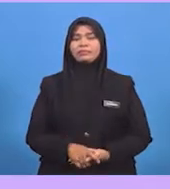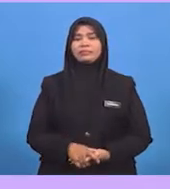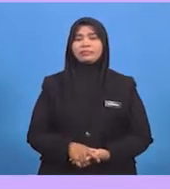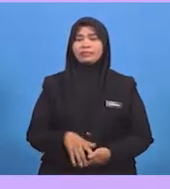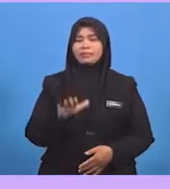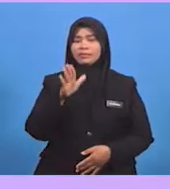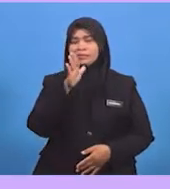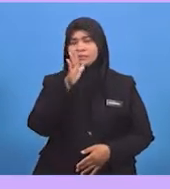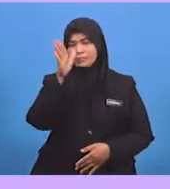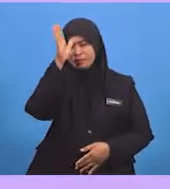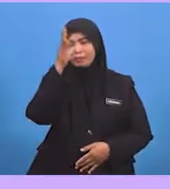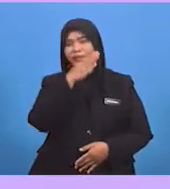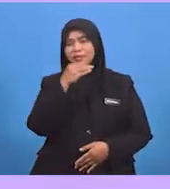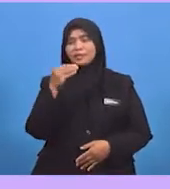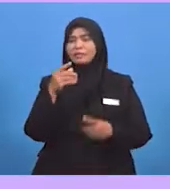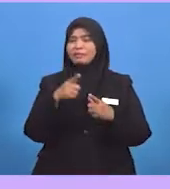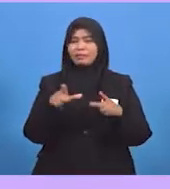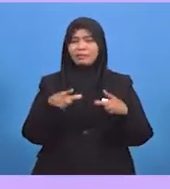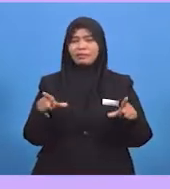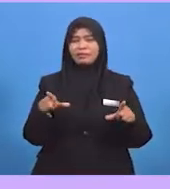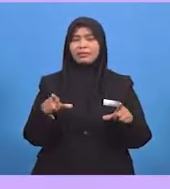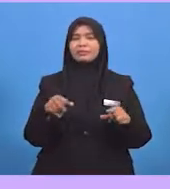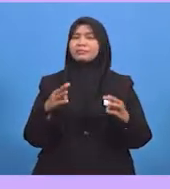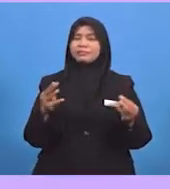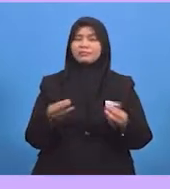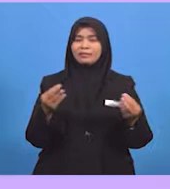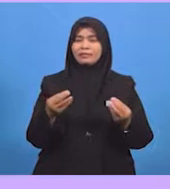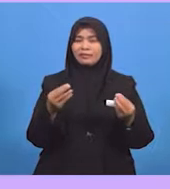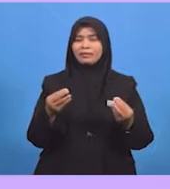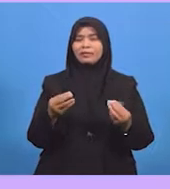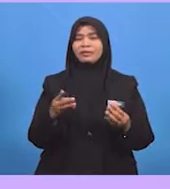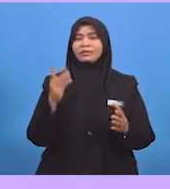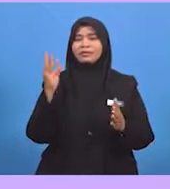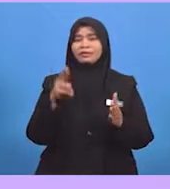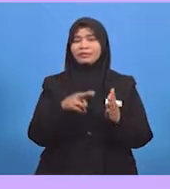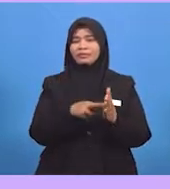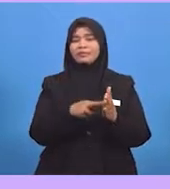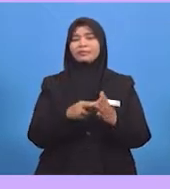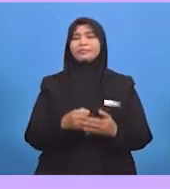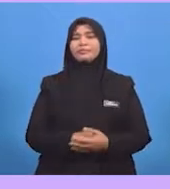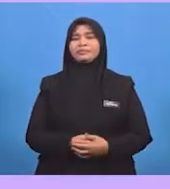Ibu bapa dan penonton lain juga digalakkan mendaftar kehadiran anda.